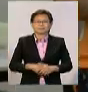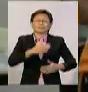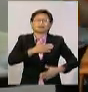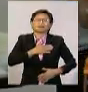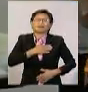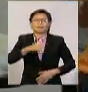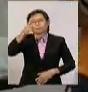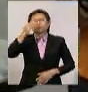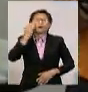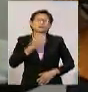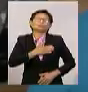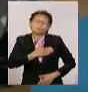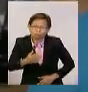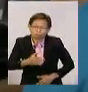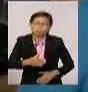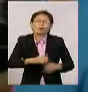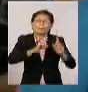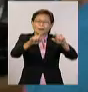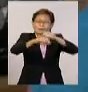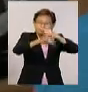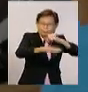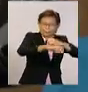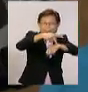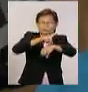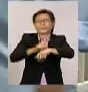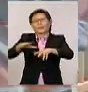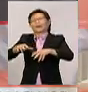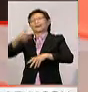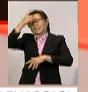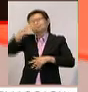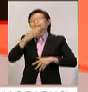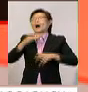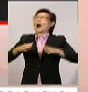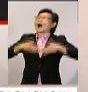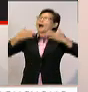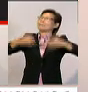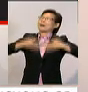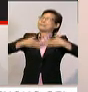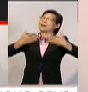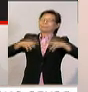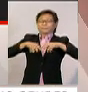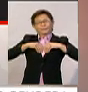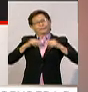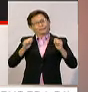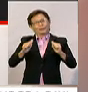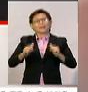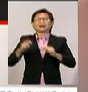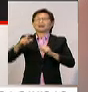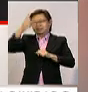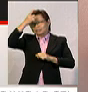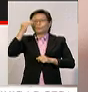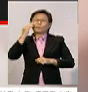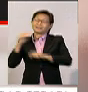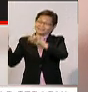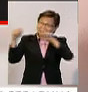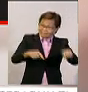Kesudian Tun Dr. Mahathir untuk turun berkempen di Port Dickson disambut gembira Ketua Umum PKR Datuk Seri Anwar Ibrahim. Menurut beliau, kehadiran Dr. Mahathir